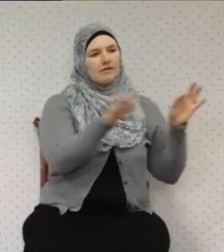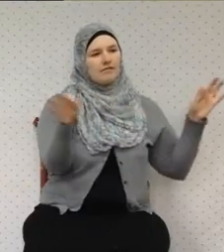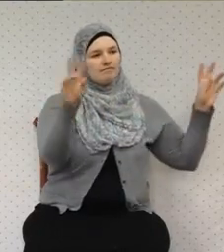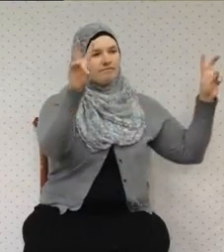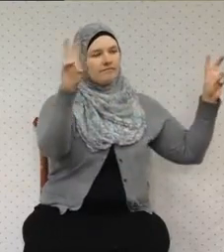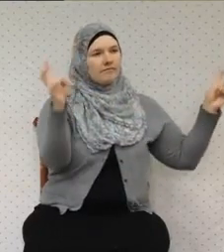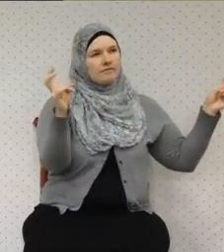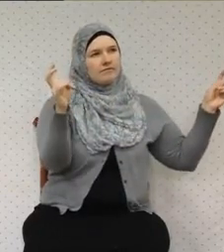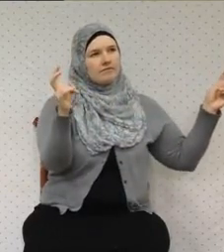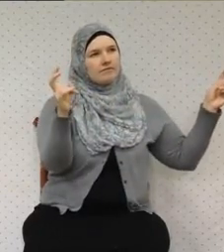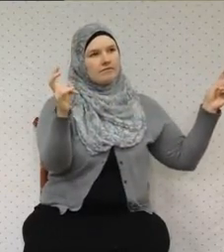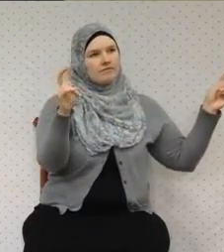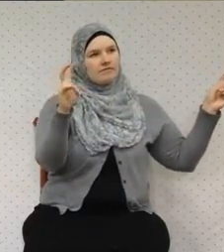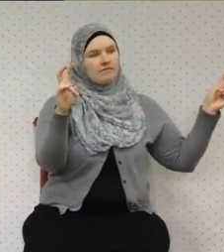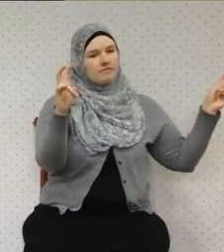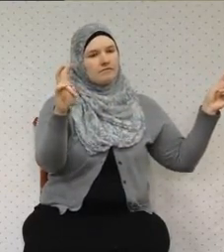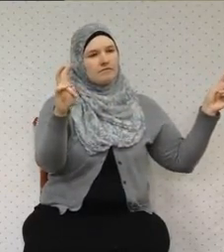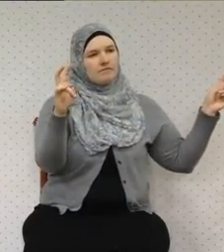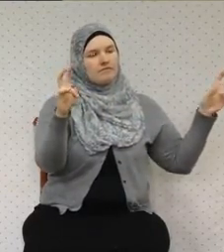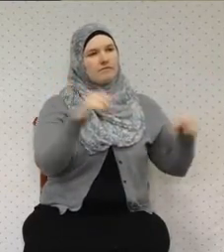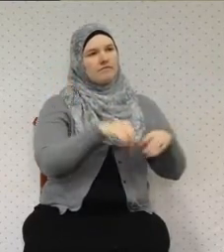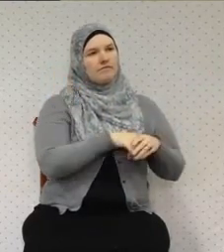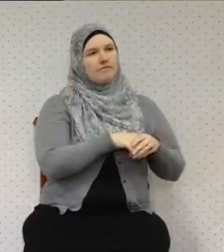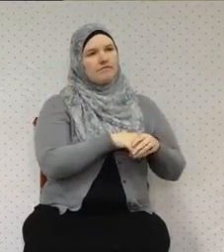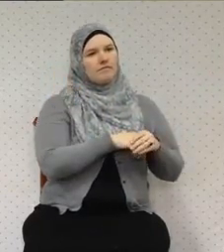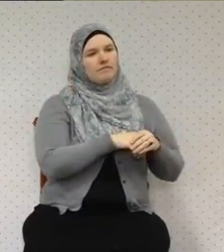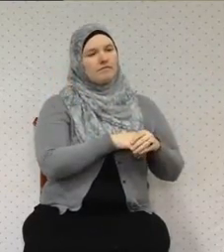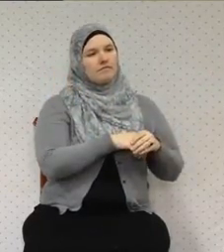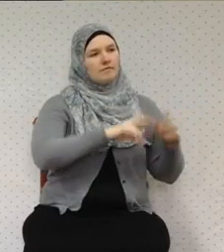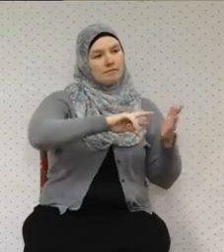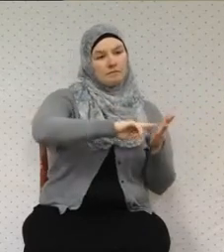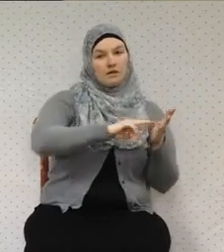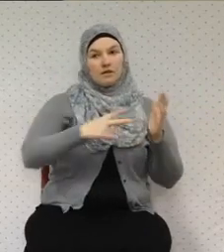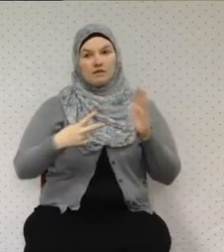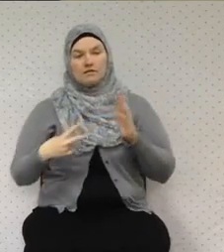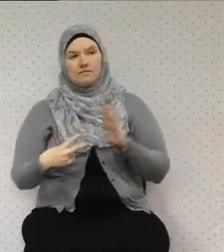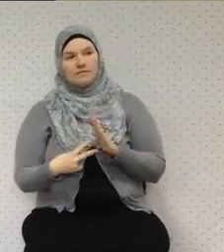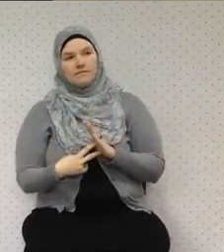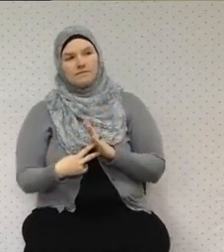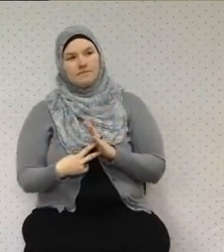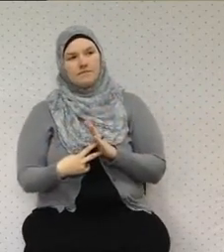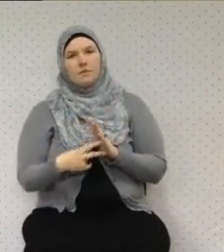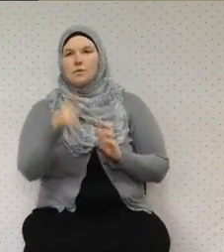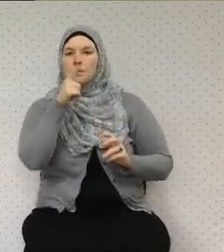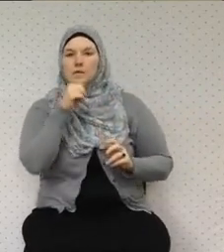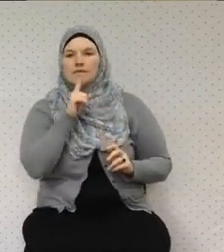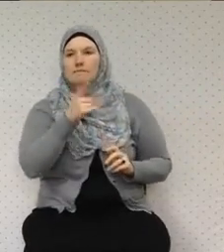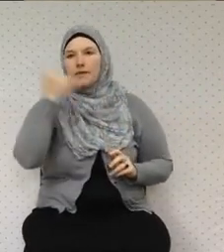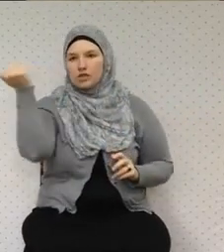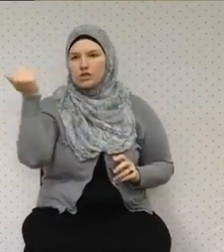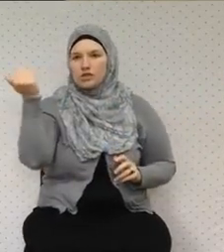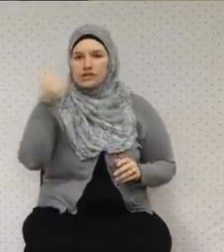لِلَّهِ وَهُوَ مُحْسِنٌ وَاتَّبَعَ مِلَّةَ إِبْرَاهِيمَ حَنِيفًا. Who is